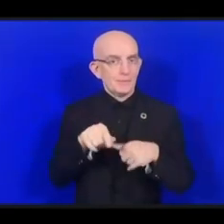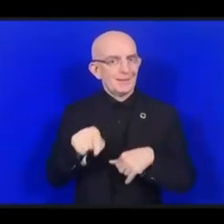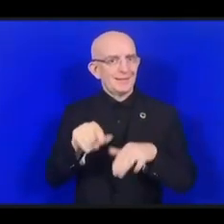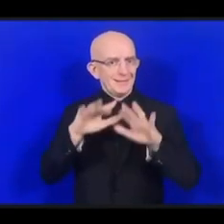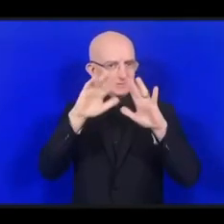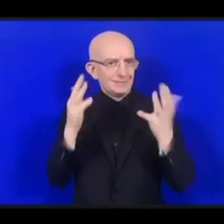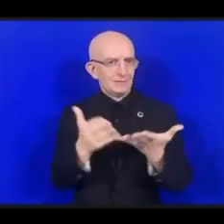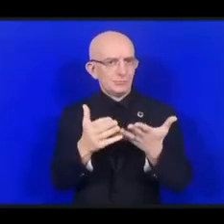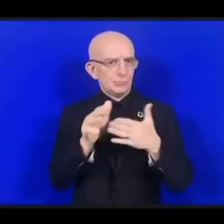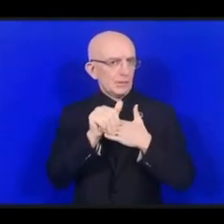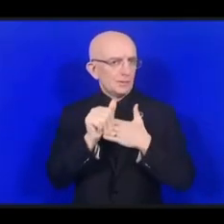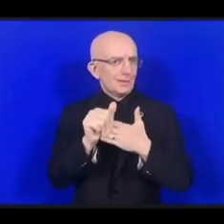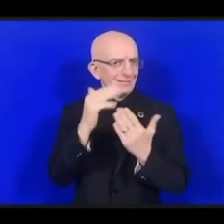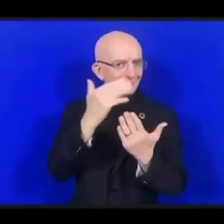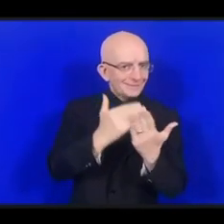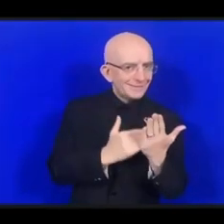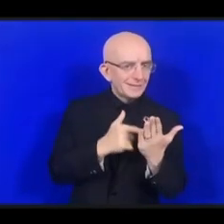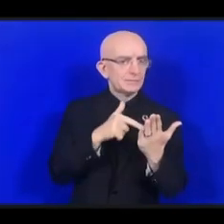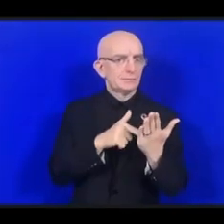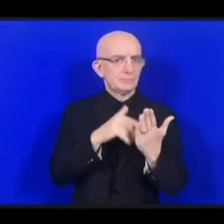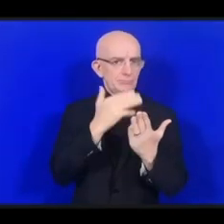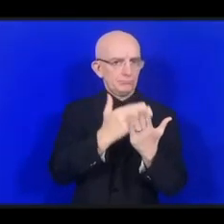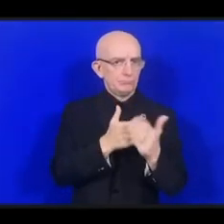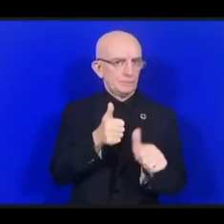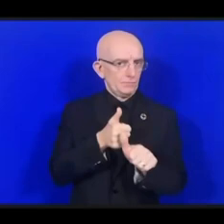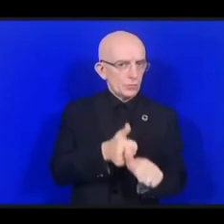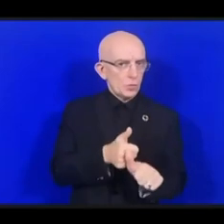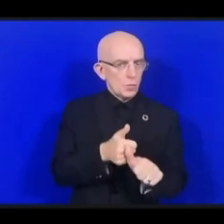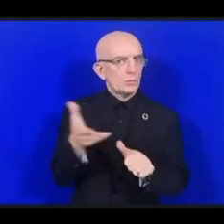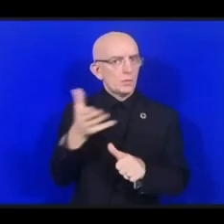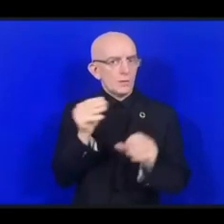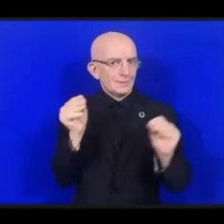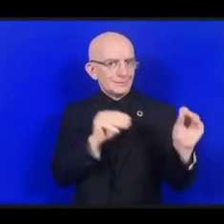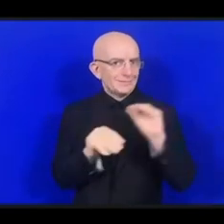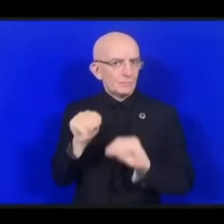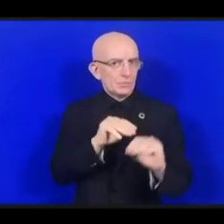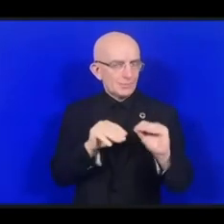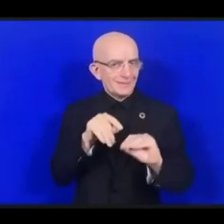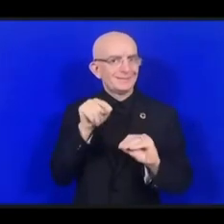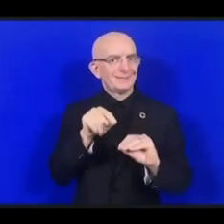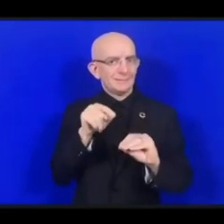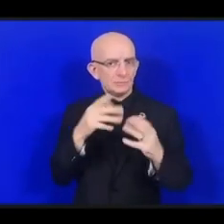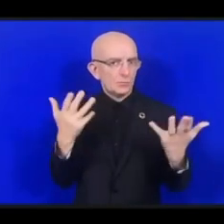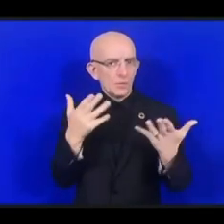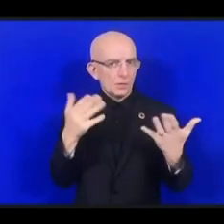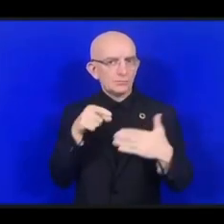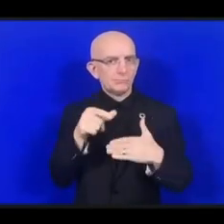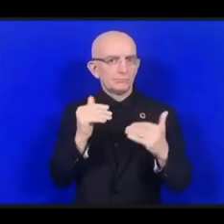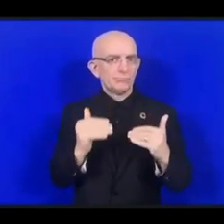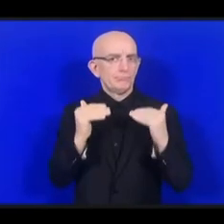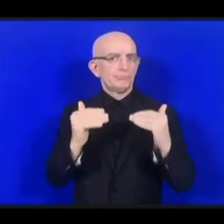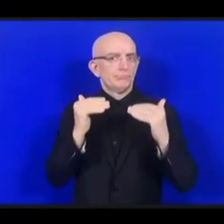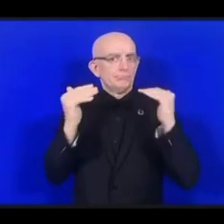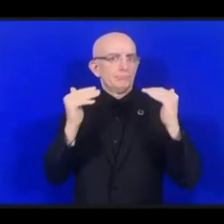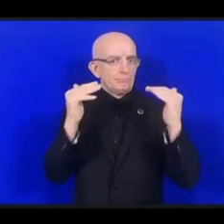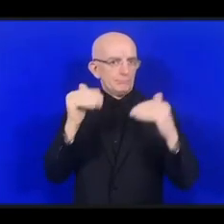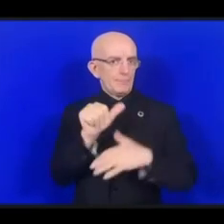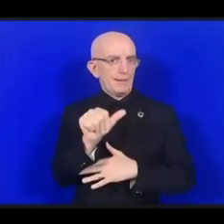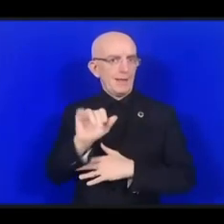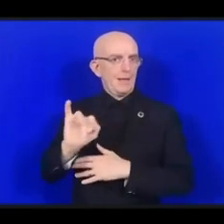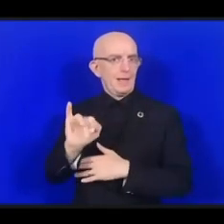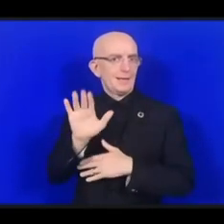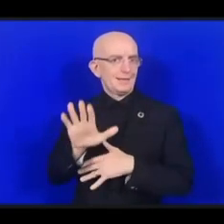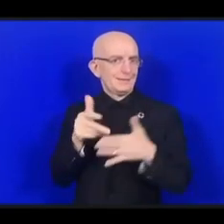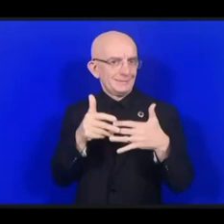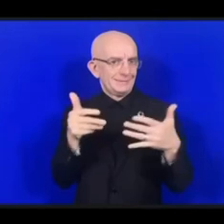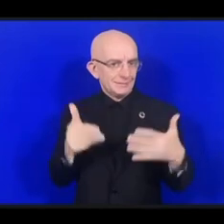为准则。这个倡议非常的重要，而作为南非的众议院的代表呢，